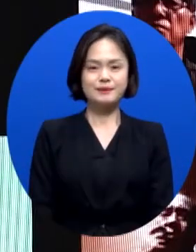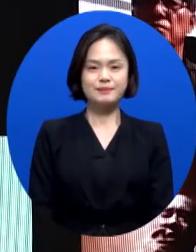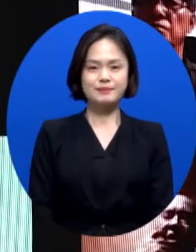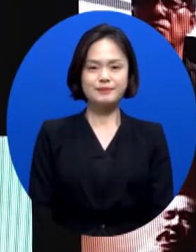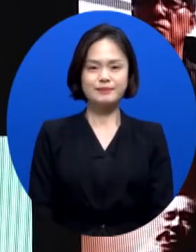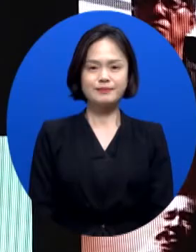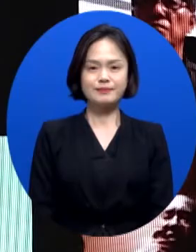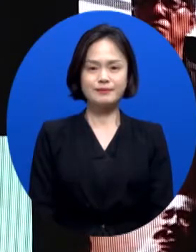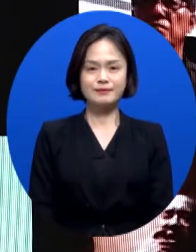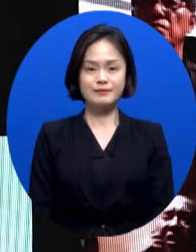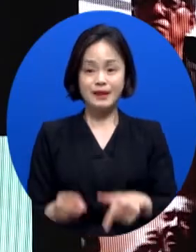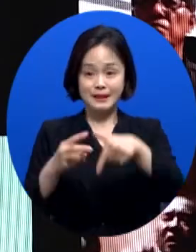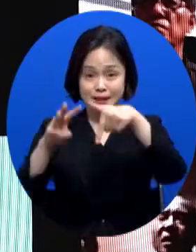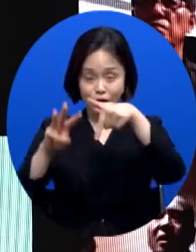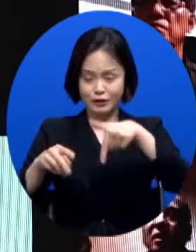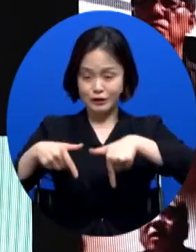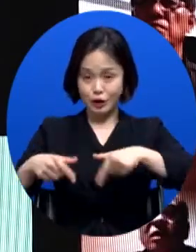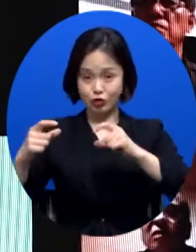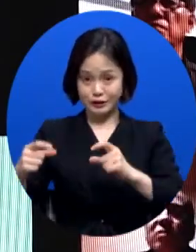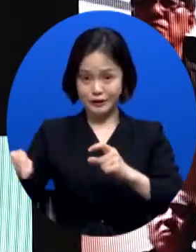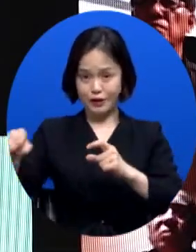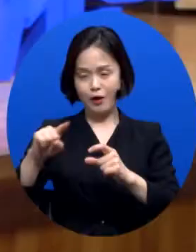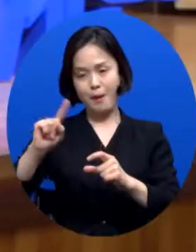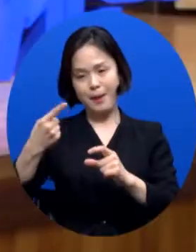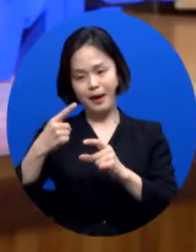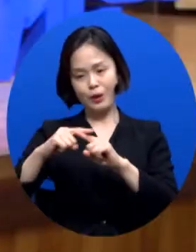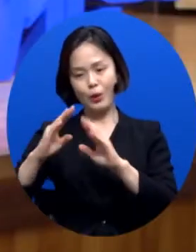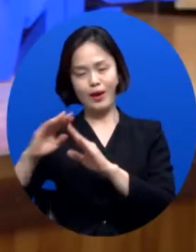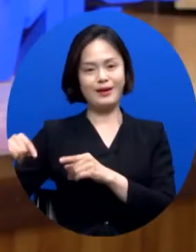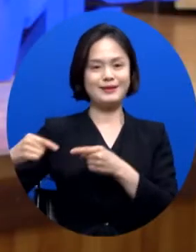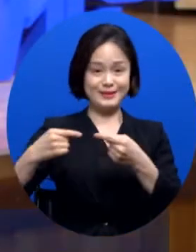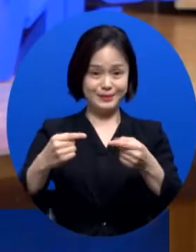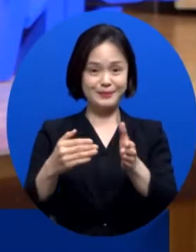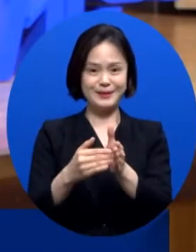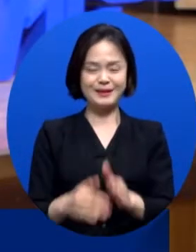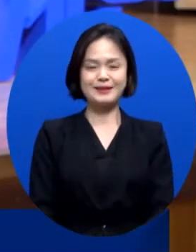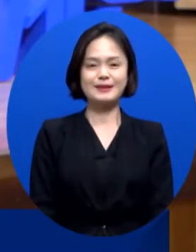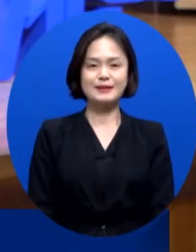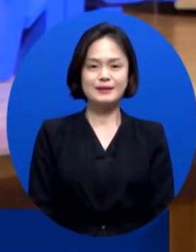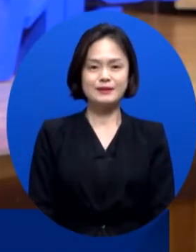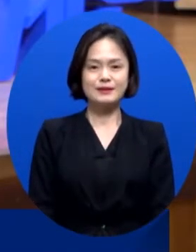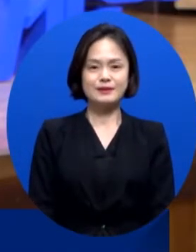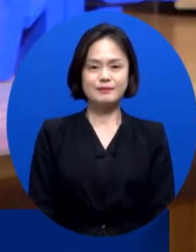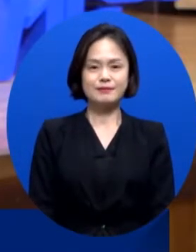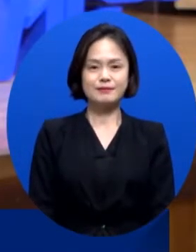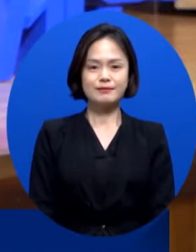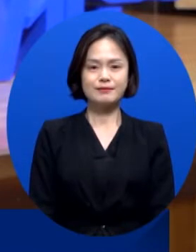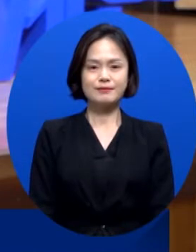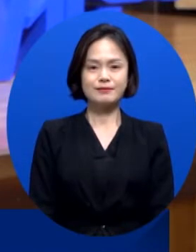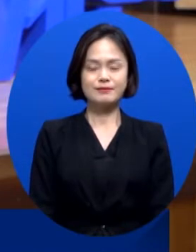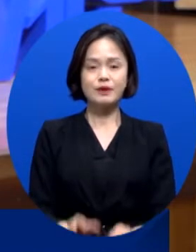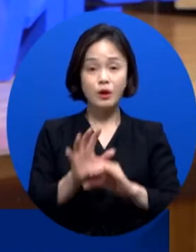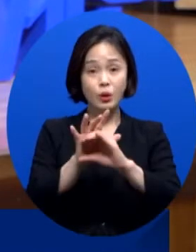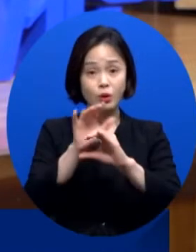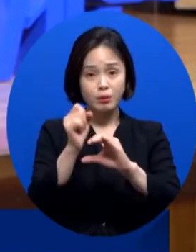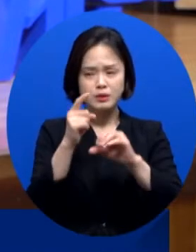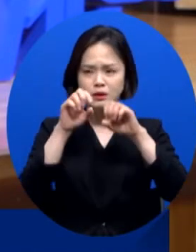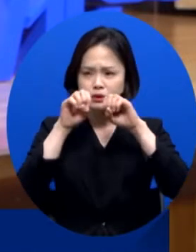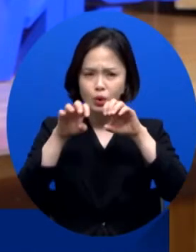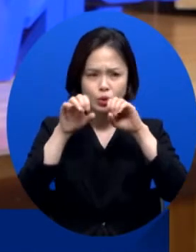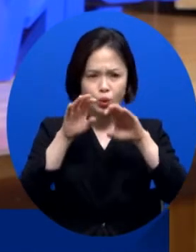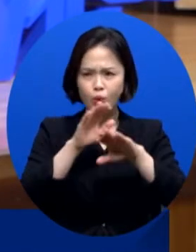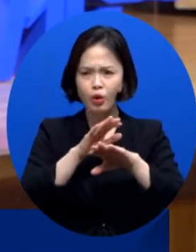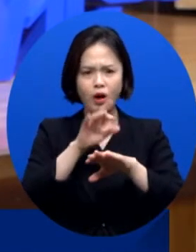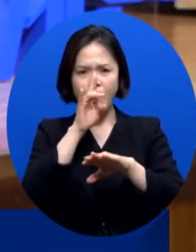개 교회와 성도들이 함께한 것입니다. 코로나 팬데믹 상황 속에서 교회 전도와의 길이 막혔고 또 목사님들